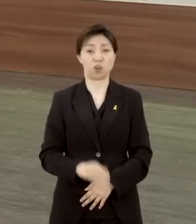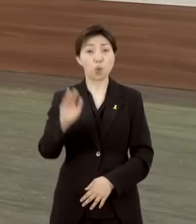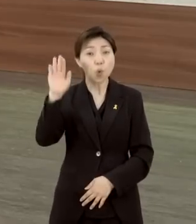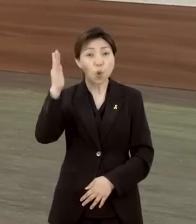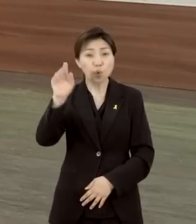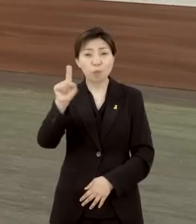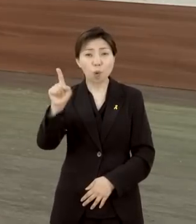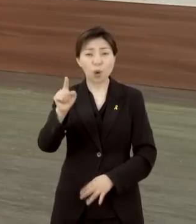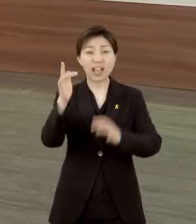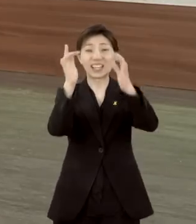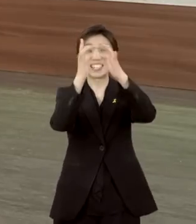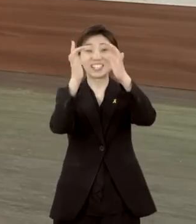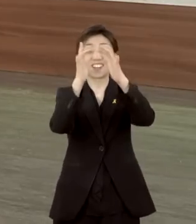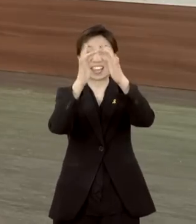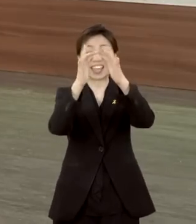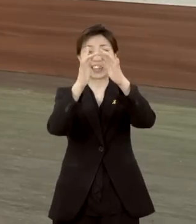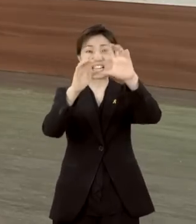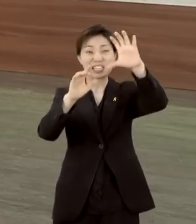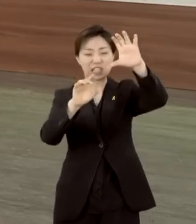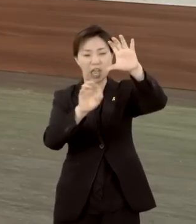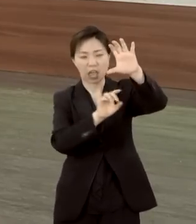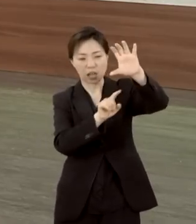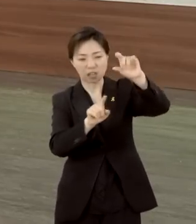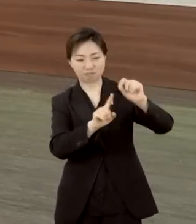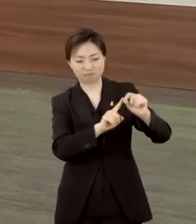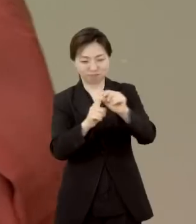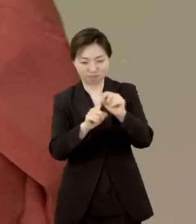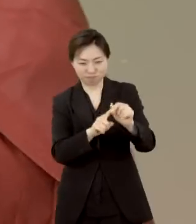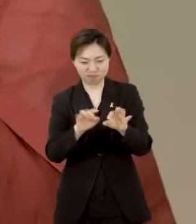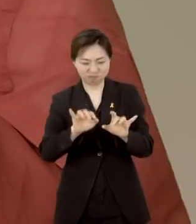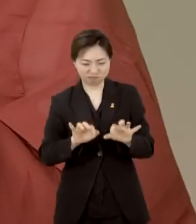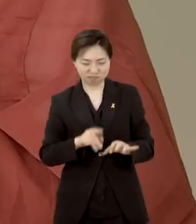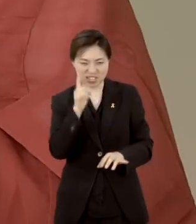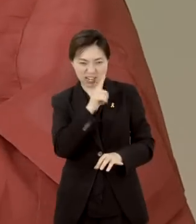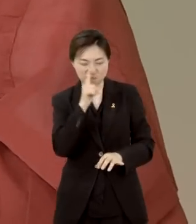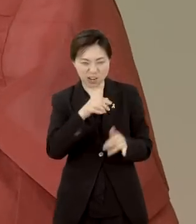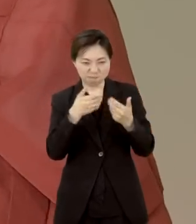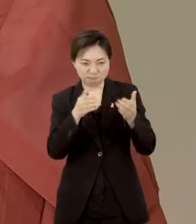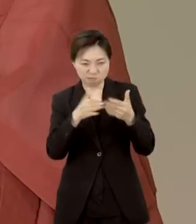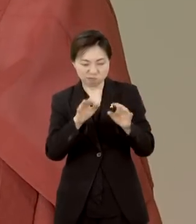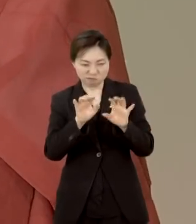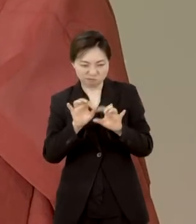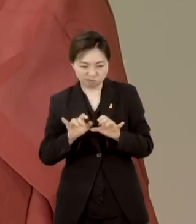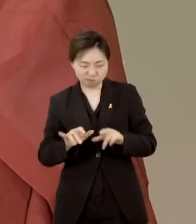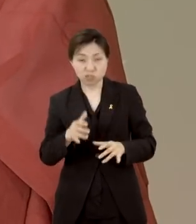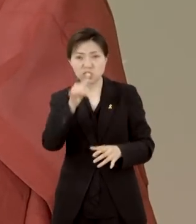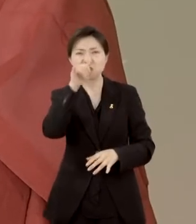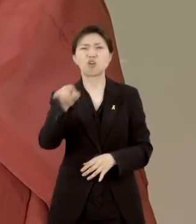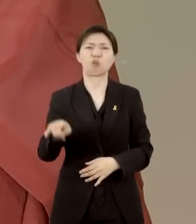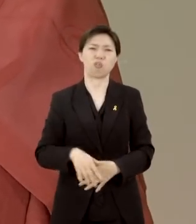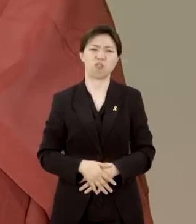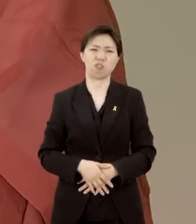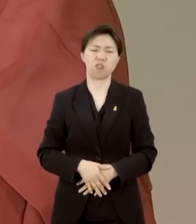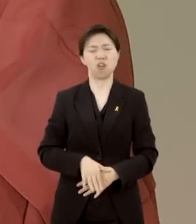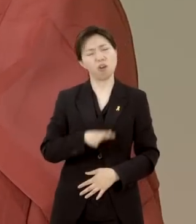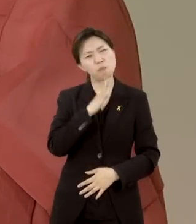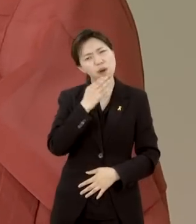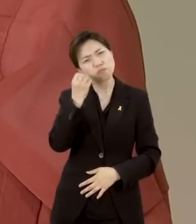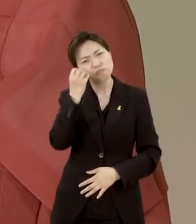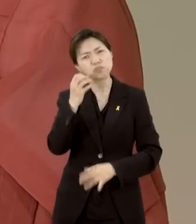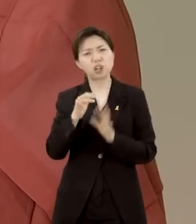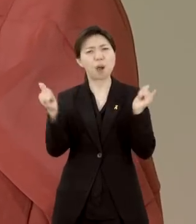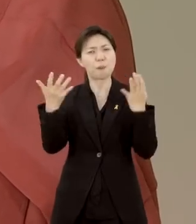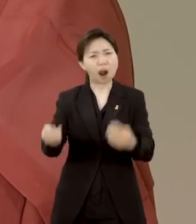요새 보면 악플다는 사람도 있죠 댓글 댓글에다가 악플다는 사람들 사람들이